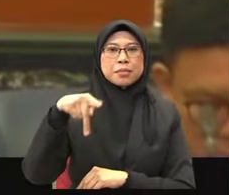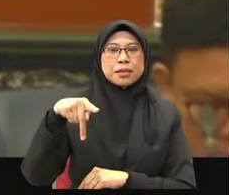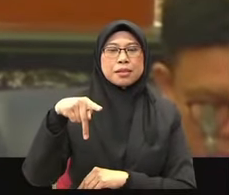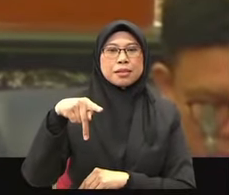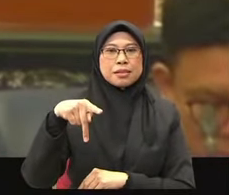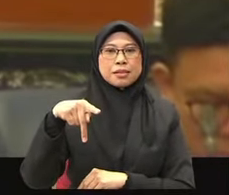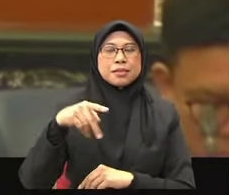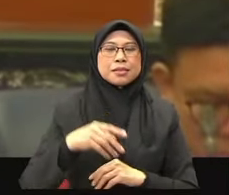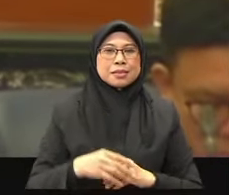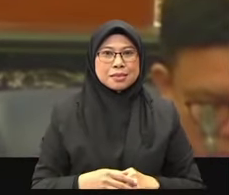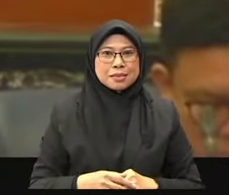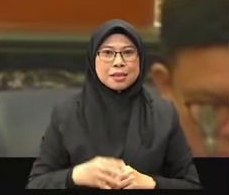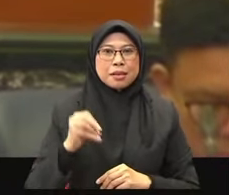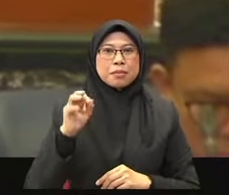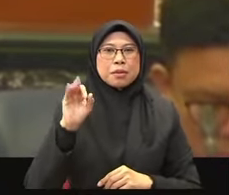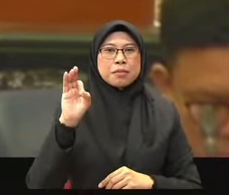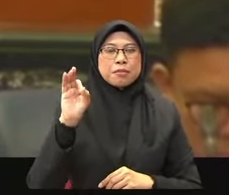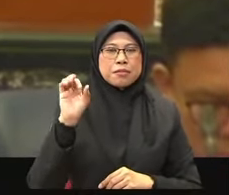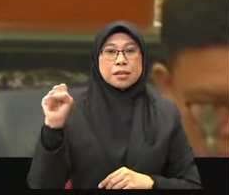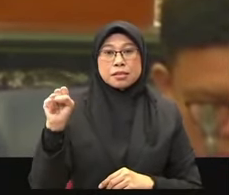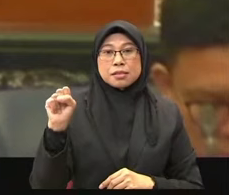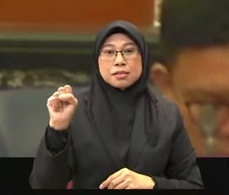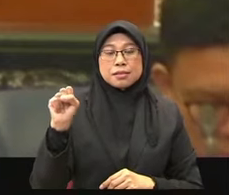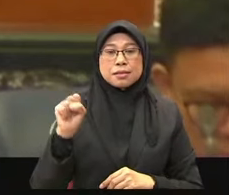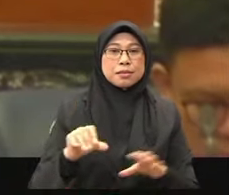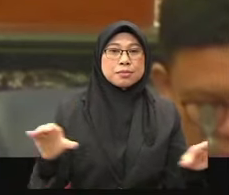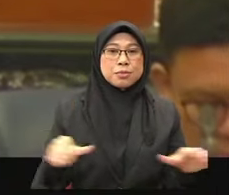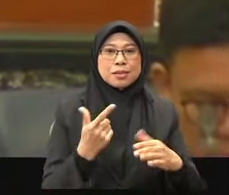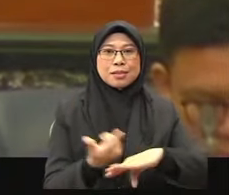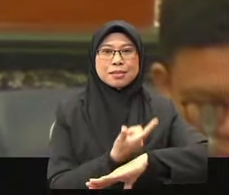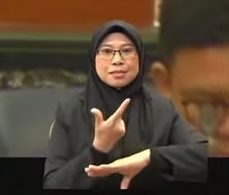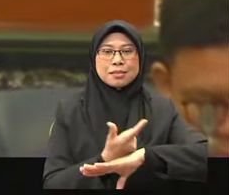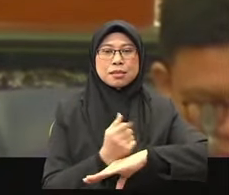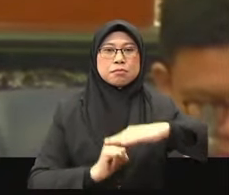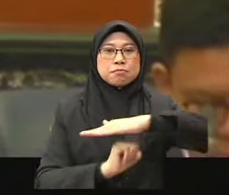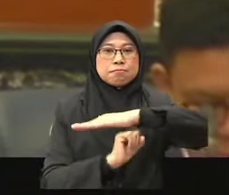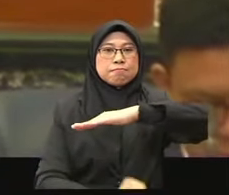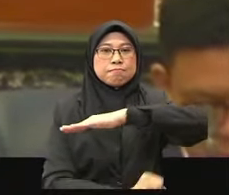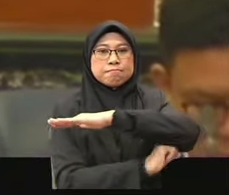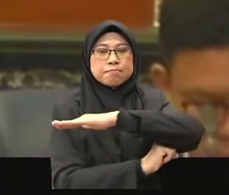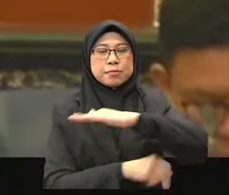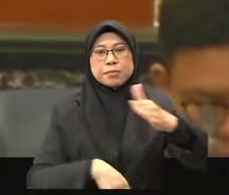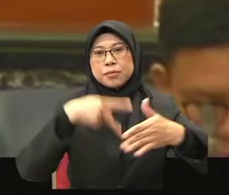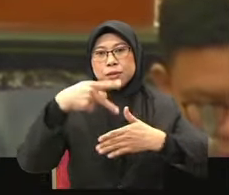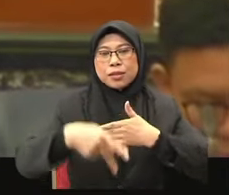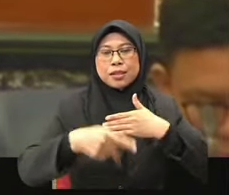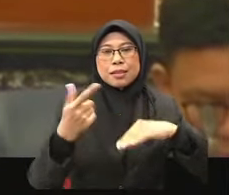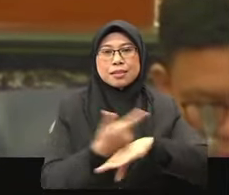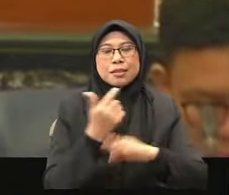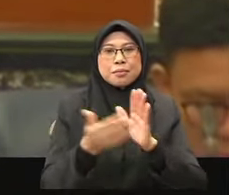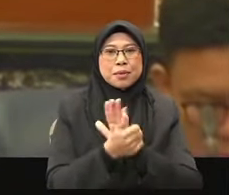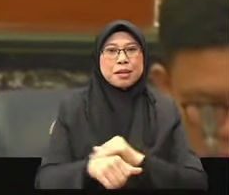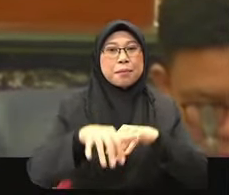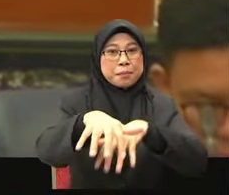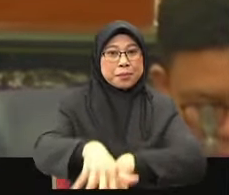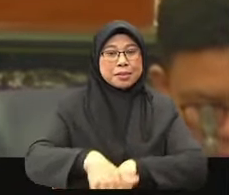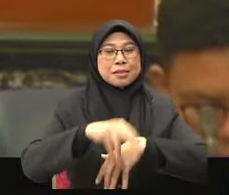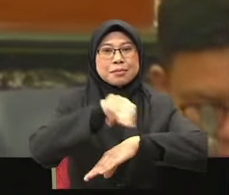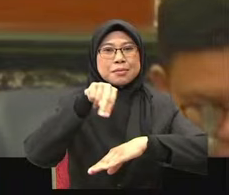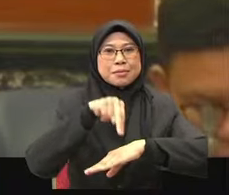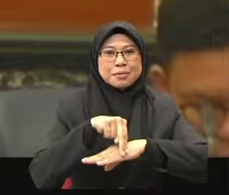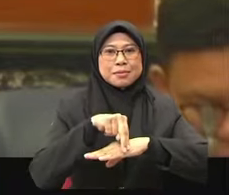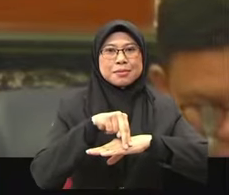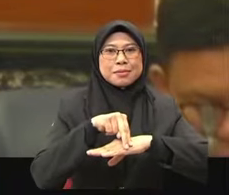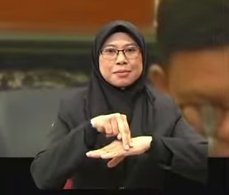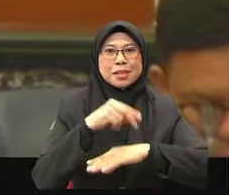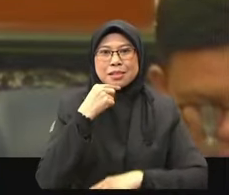saya. Justru itu, saya ingin memohon agar kementerian yang berkaitan untuk melihat permasalahan ini dan mengambil langkah-langkah untuk memperbetulkan keadaan jalan